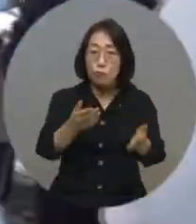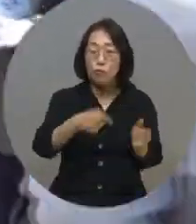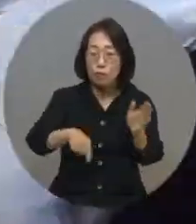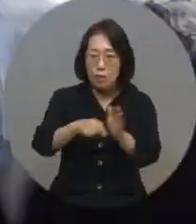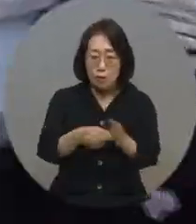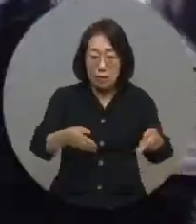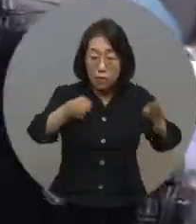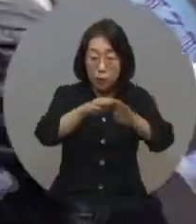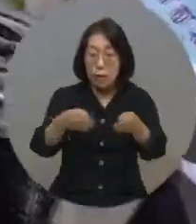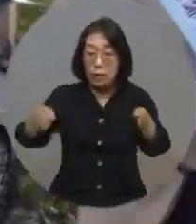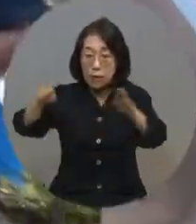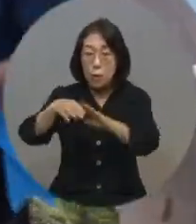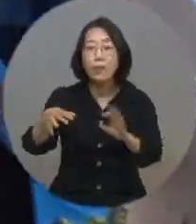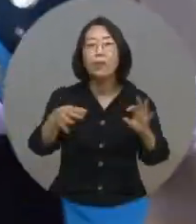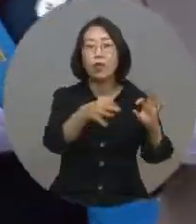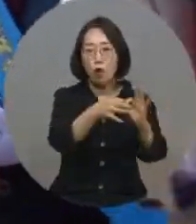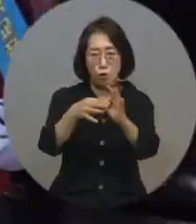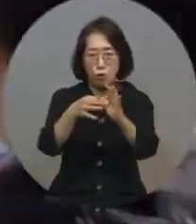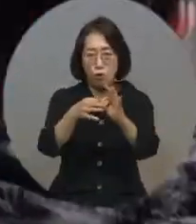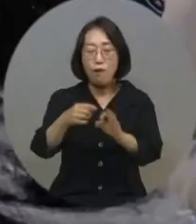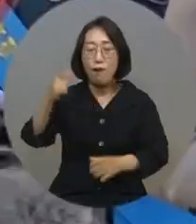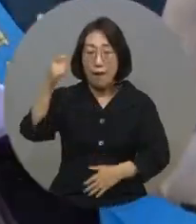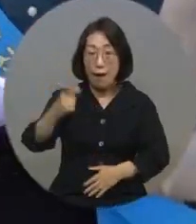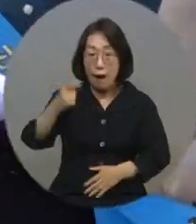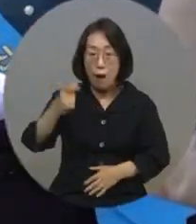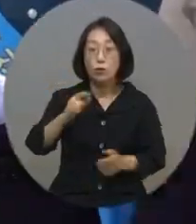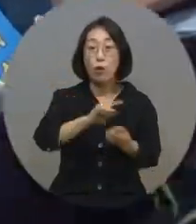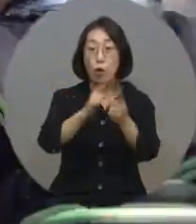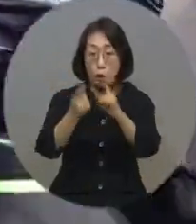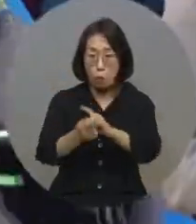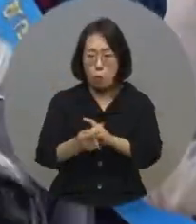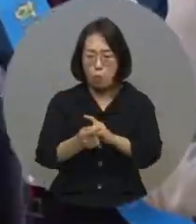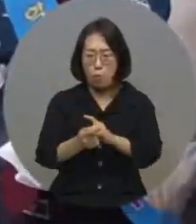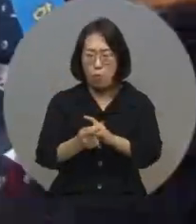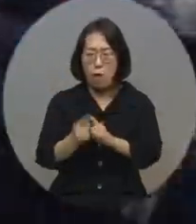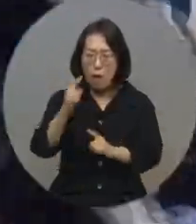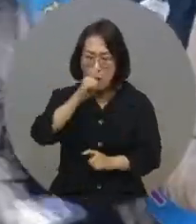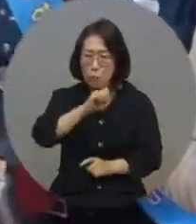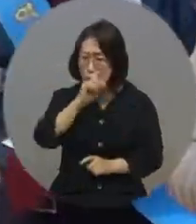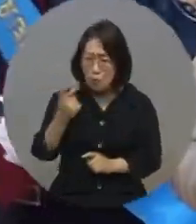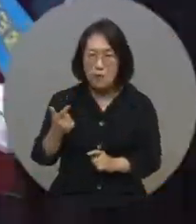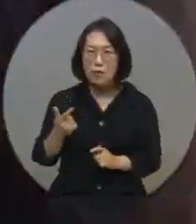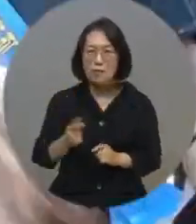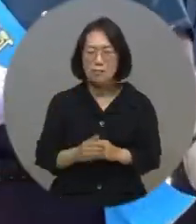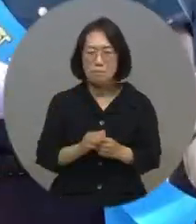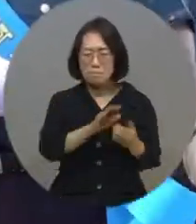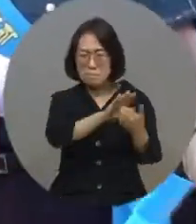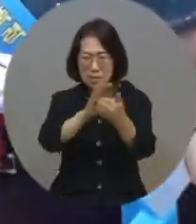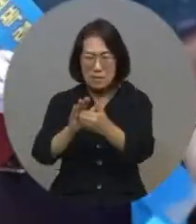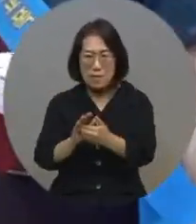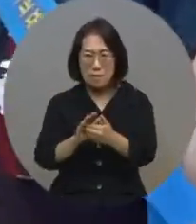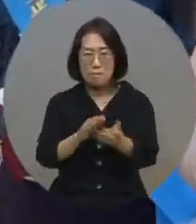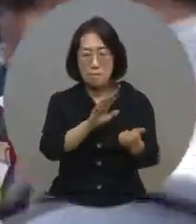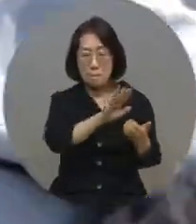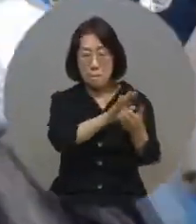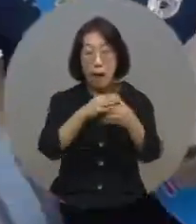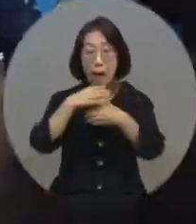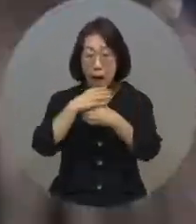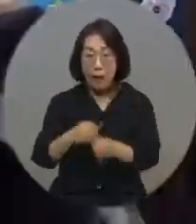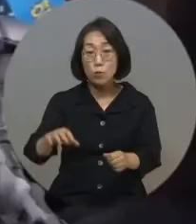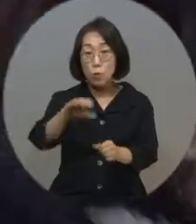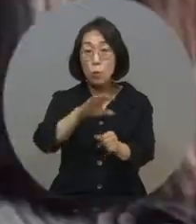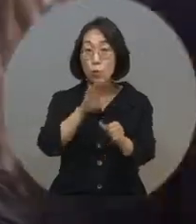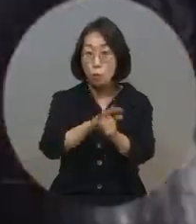있도록 유관기관과의 연계를 더욱 강화하고 각종 유해 환경으로부터 학생들의 안전을 지킬 수